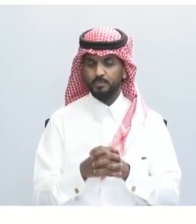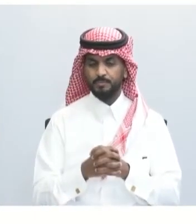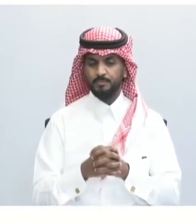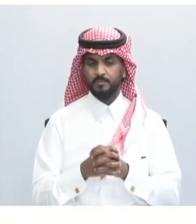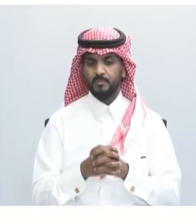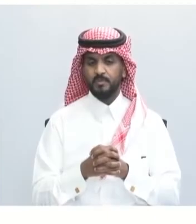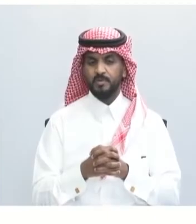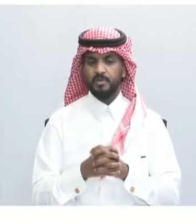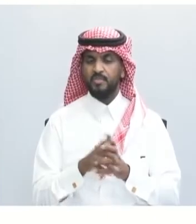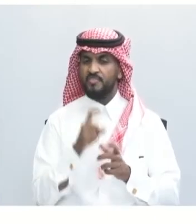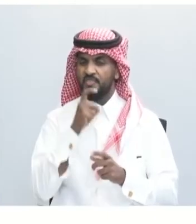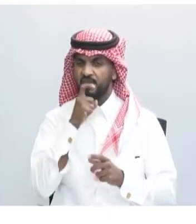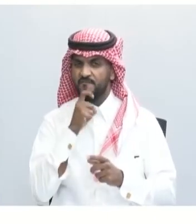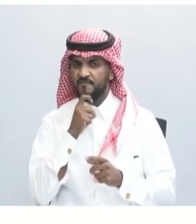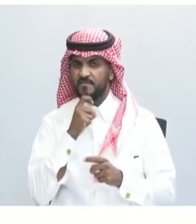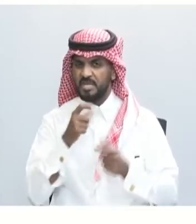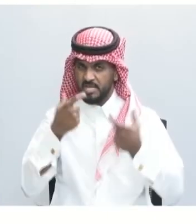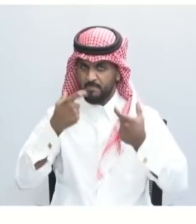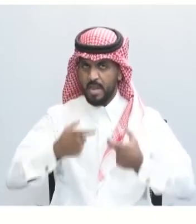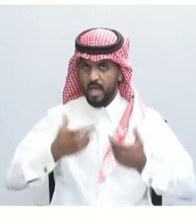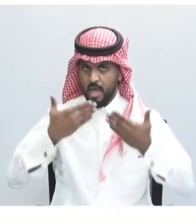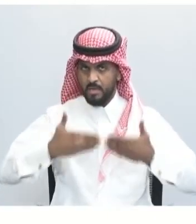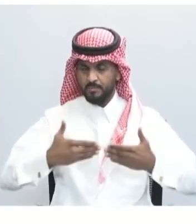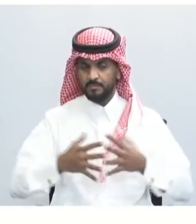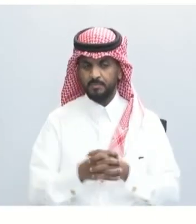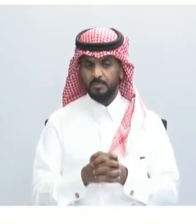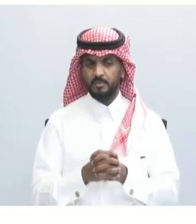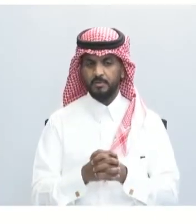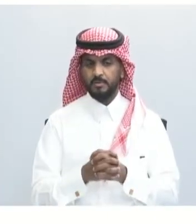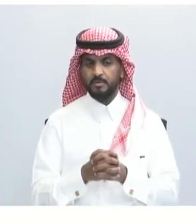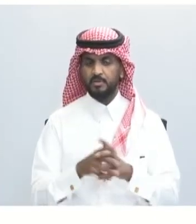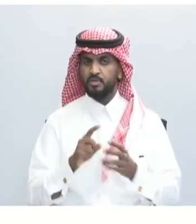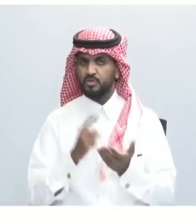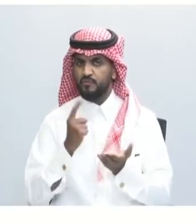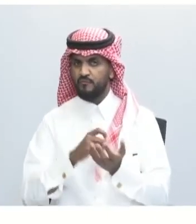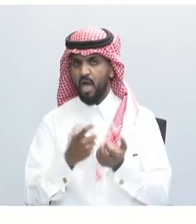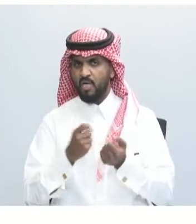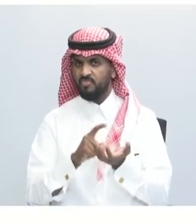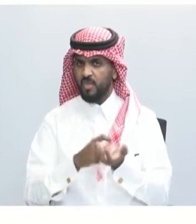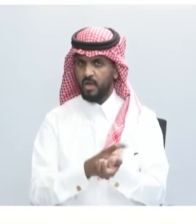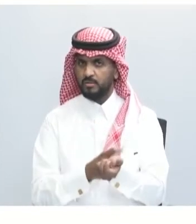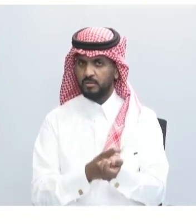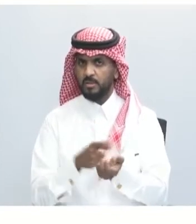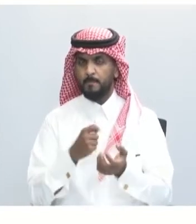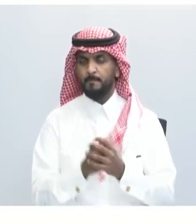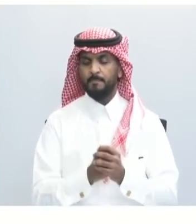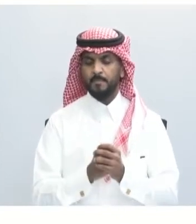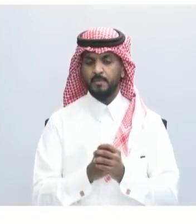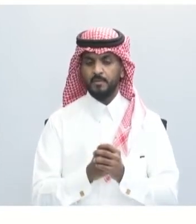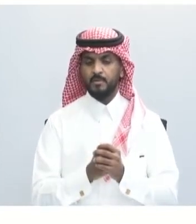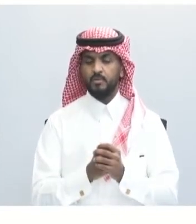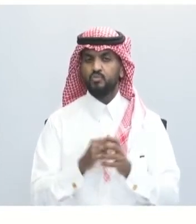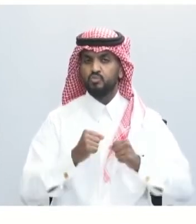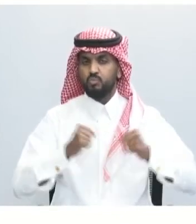ضعف جهاز المناعي ارتفاع في ضغط الدم قد يؤدي الى